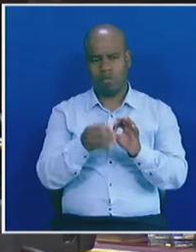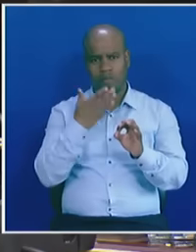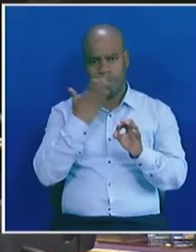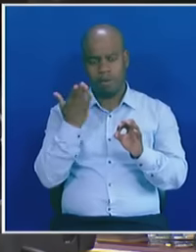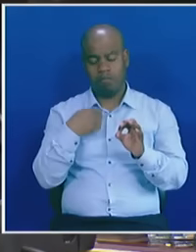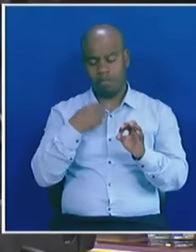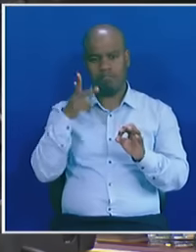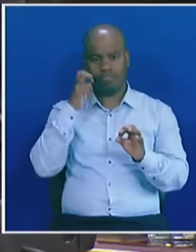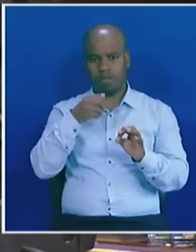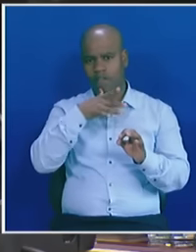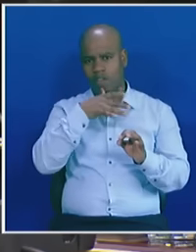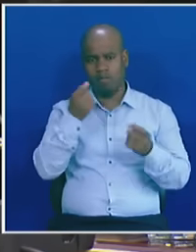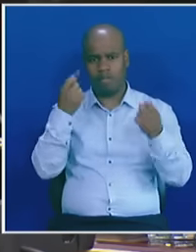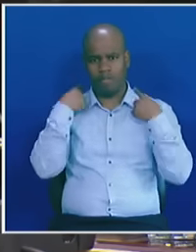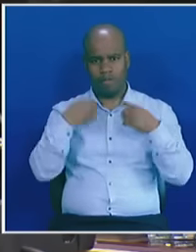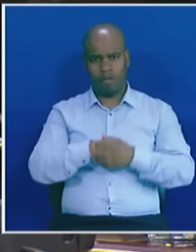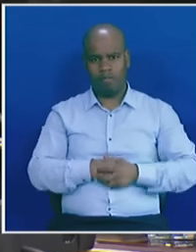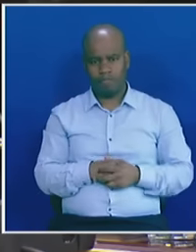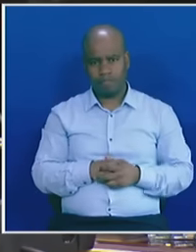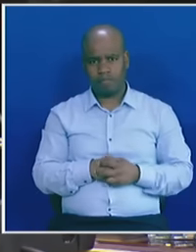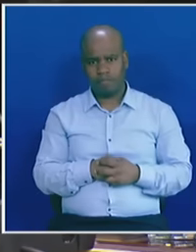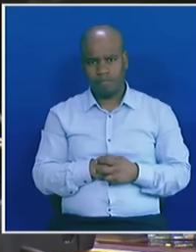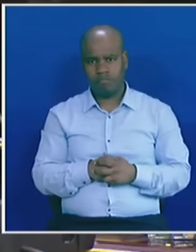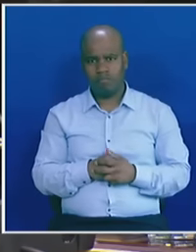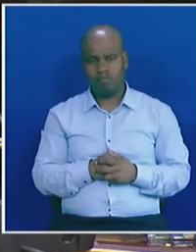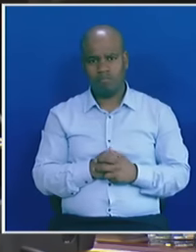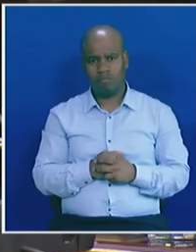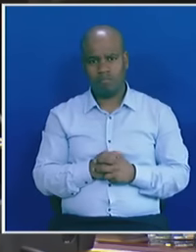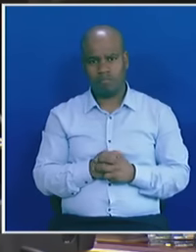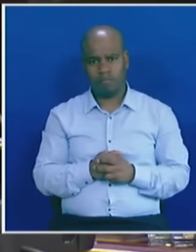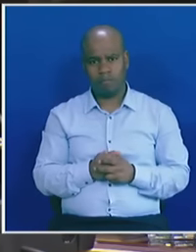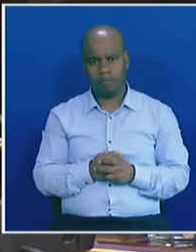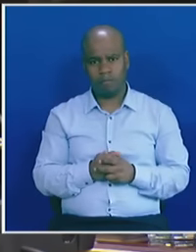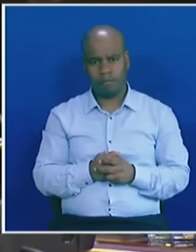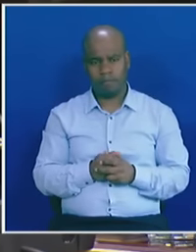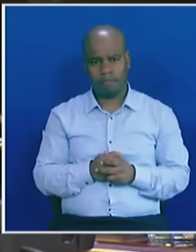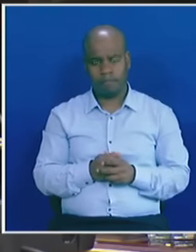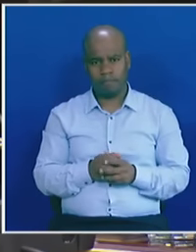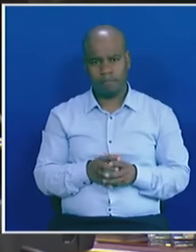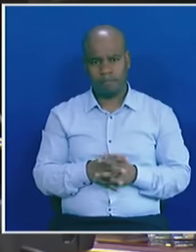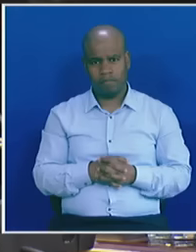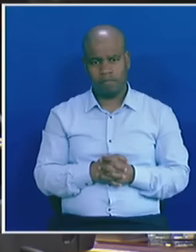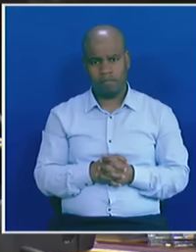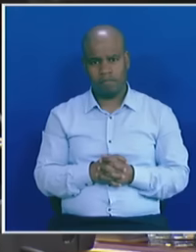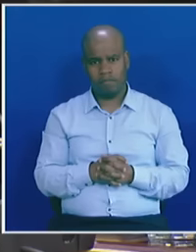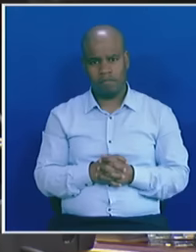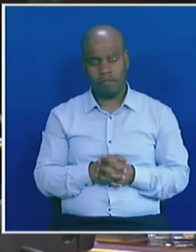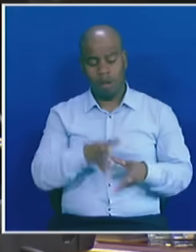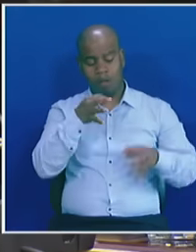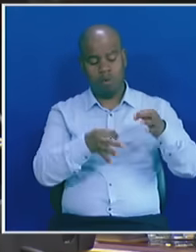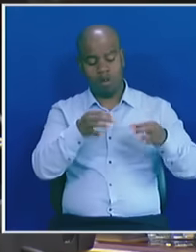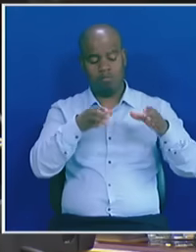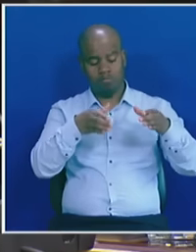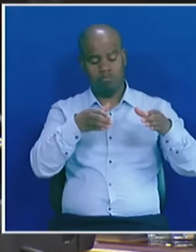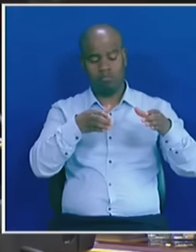Nkakula sê baie dankie vir wyse woorde en 'n goeie geskiedenisles. The political threat to South Africa is as